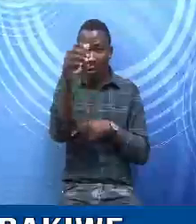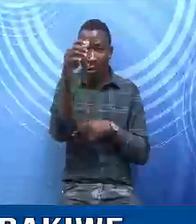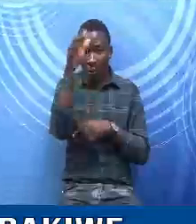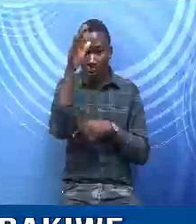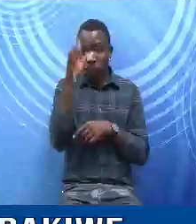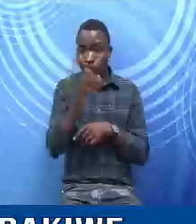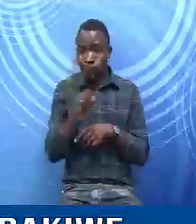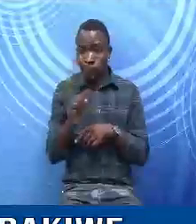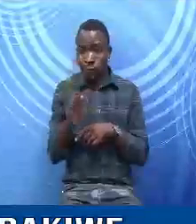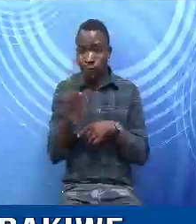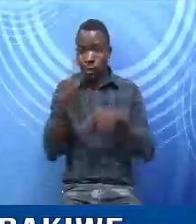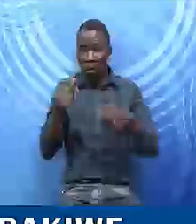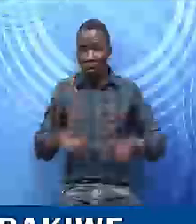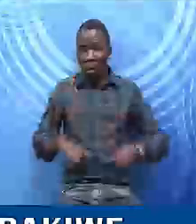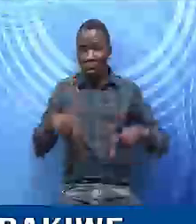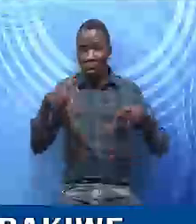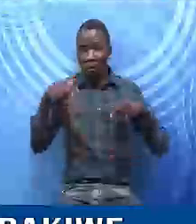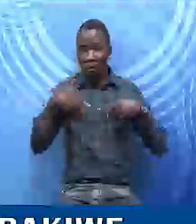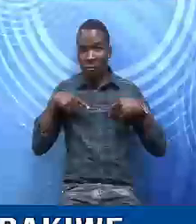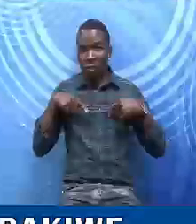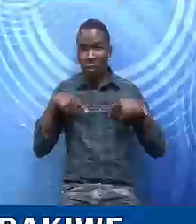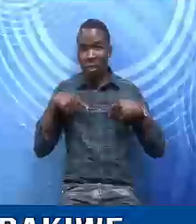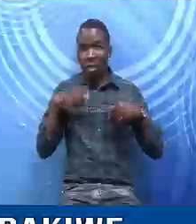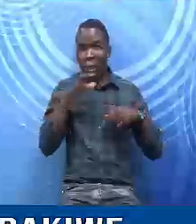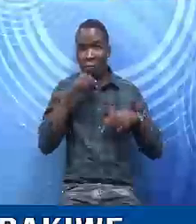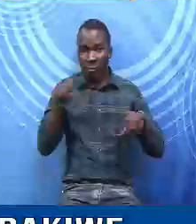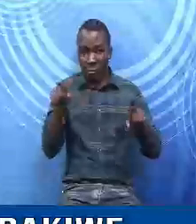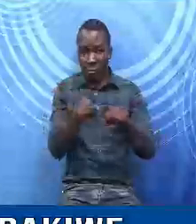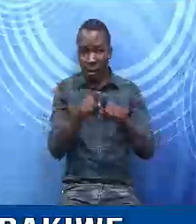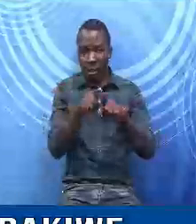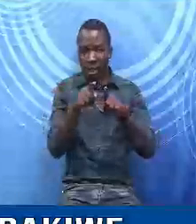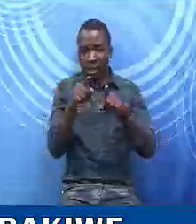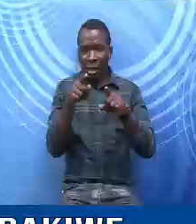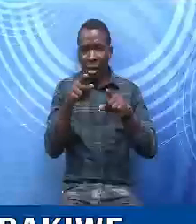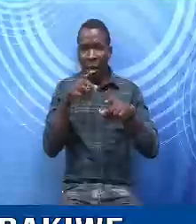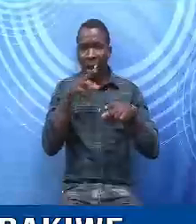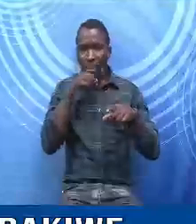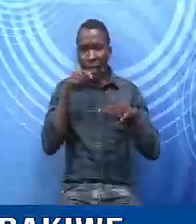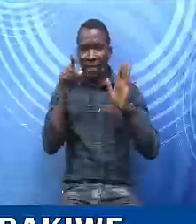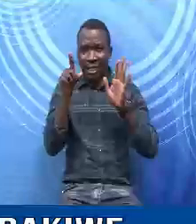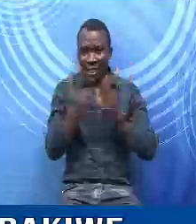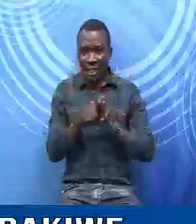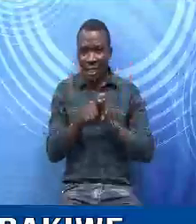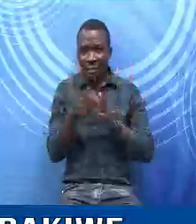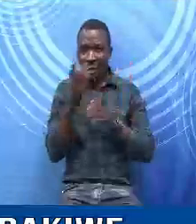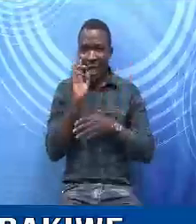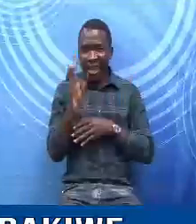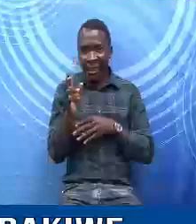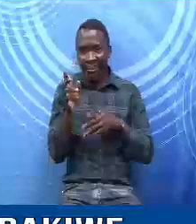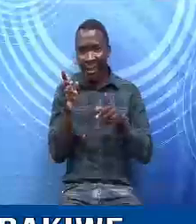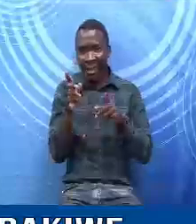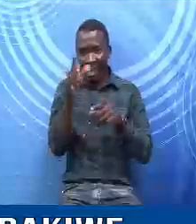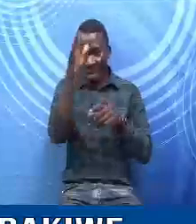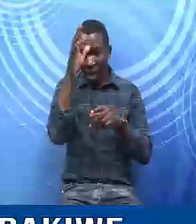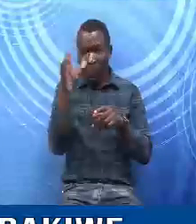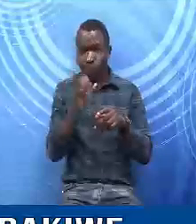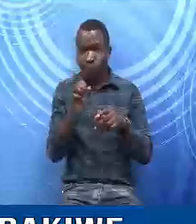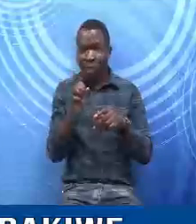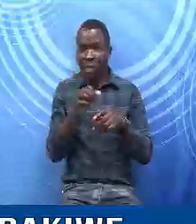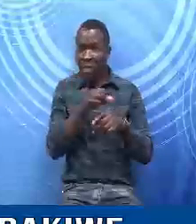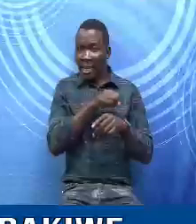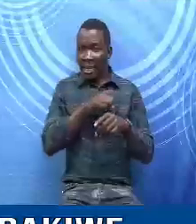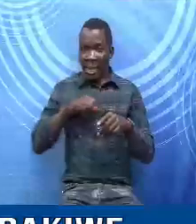ngo ni se w'umugore, ubwo yarebye ahari buriya abasaza ba kera n'abantu b'intwari banga kwandavura, buriya aravuga